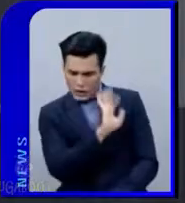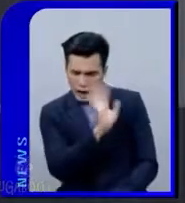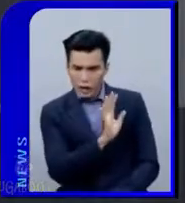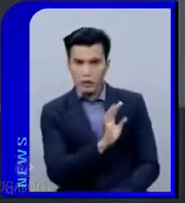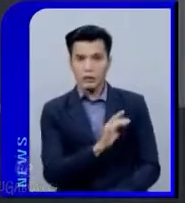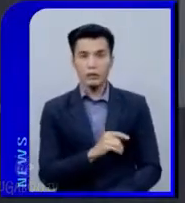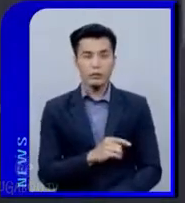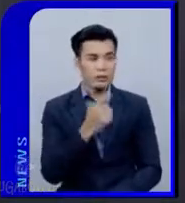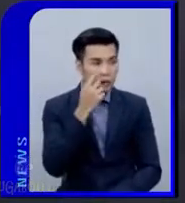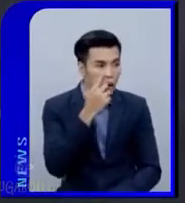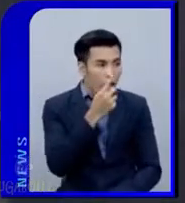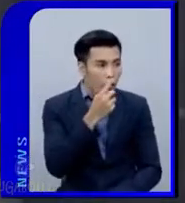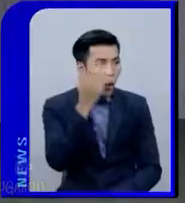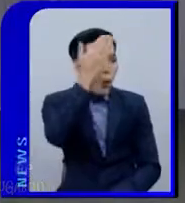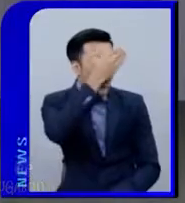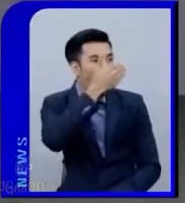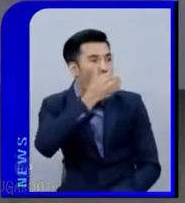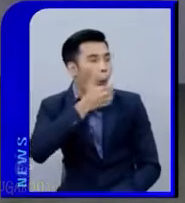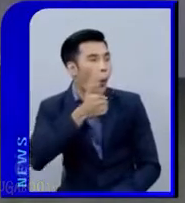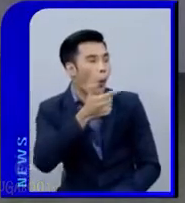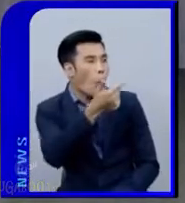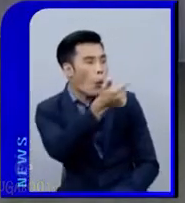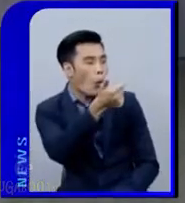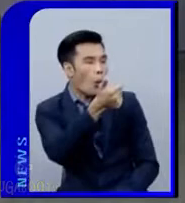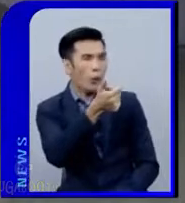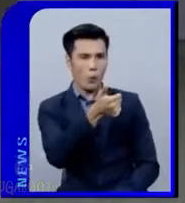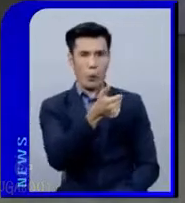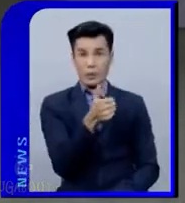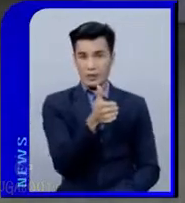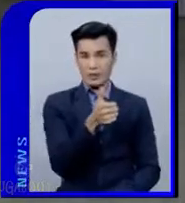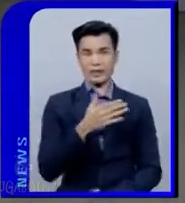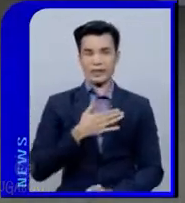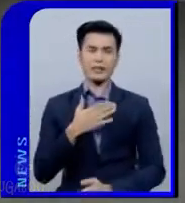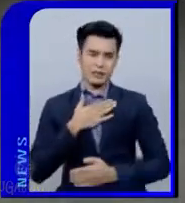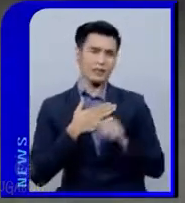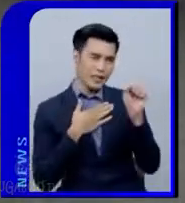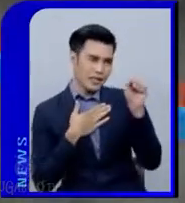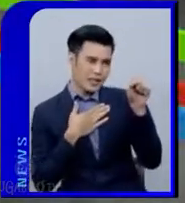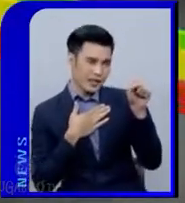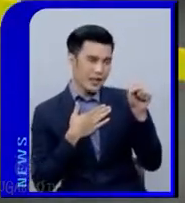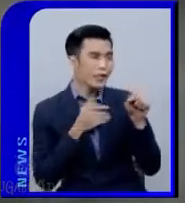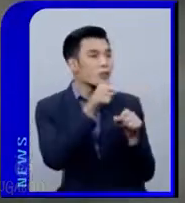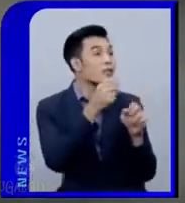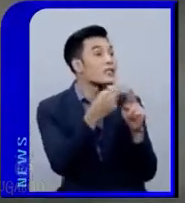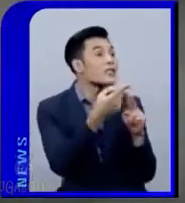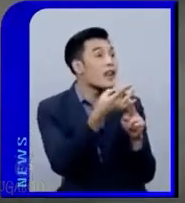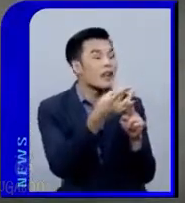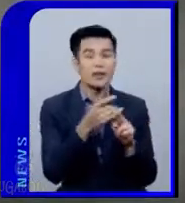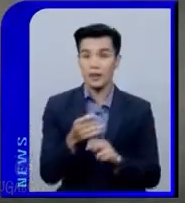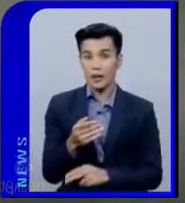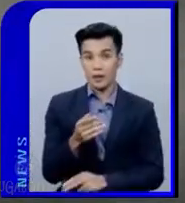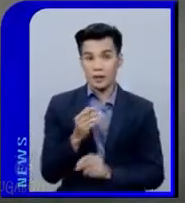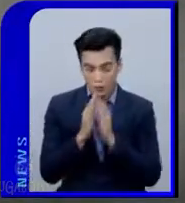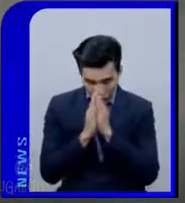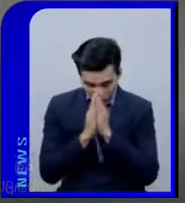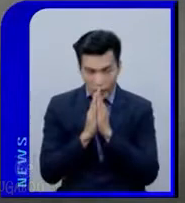อุ้ยหล่อโหยหล่อจังเลยคมเข้มแบบนี้โดนใจดิฉันกาละเกดเองค่ะแล้วคุณค ืออ๋อผมสวัสดีครับ ผมช